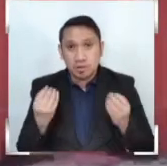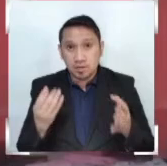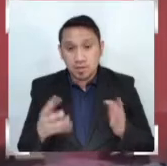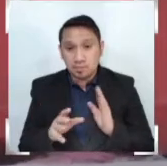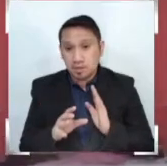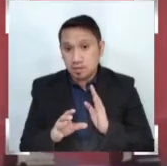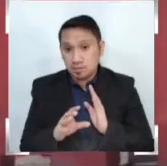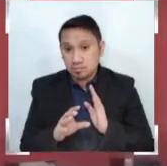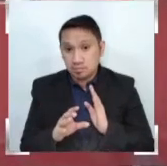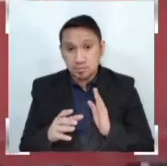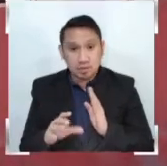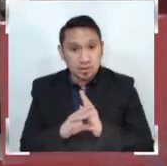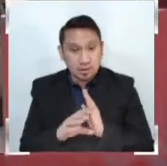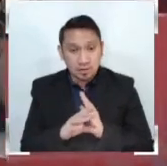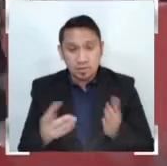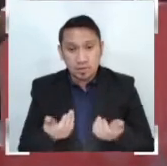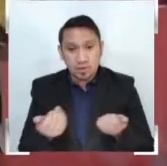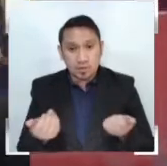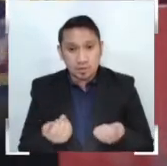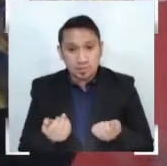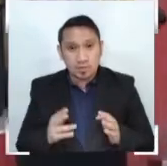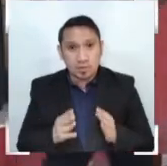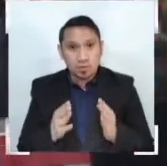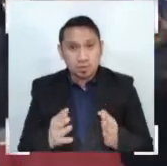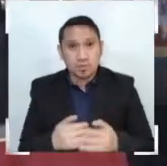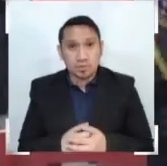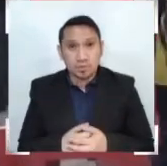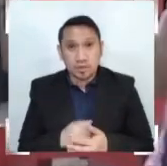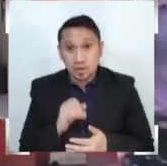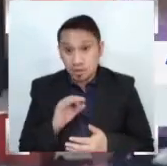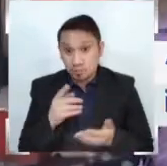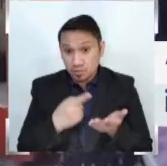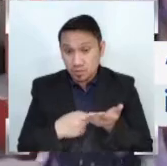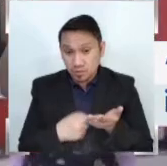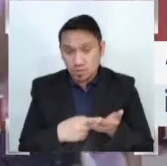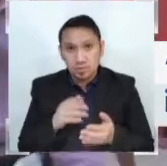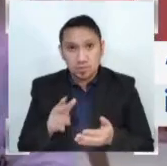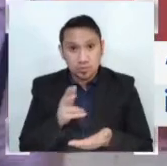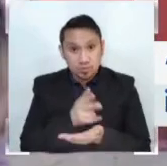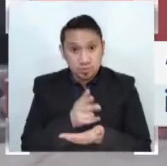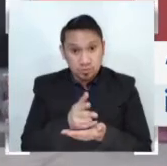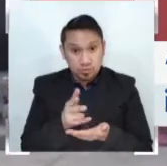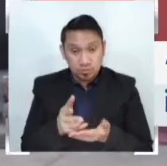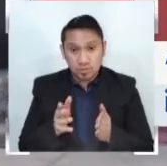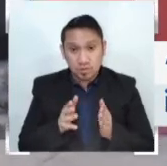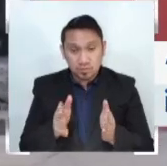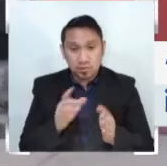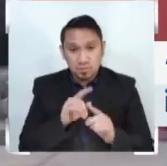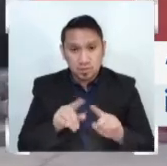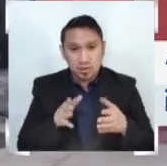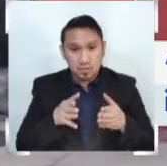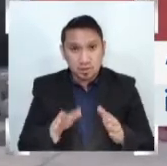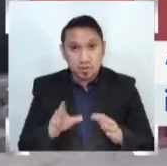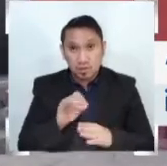volume ng sasakyan kaysa sa available road network natin. Kung pag-uusapan naman daw ang one-side parking sa mga kalsada, papayagan naman daw yan kung